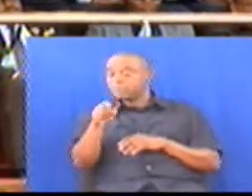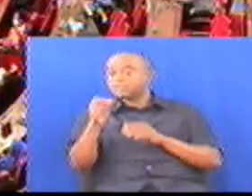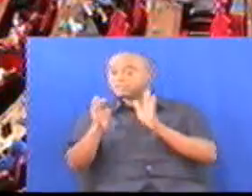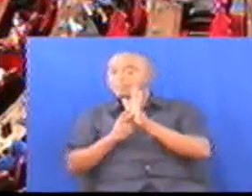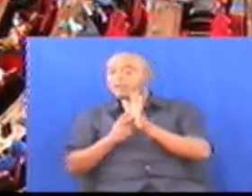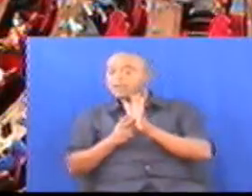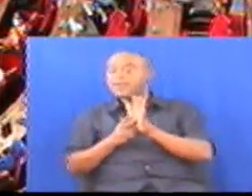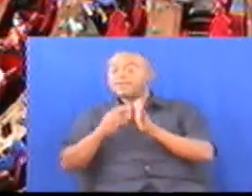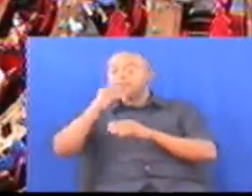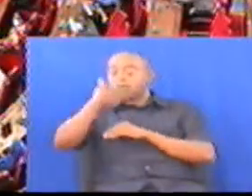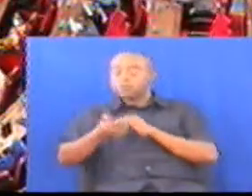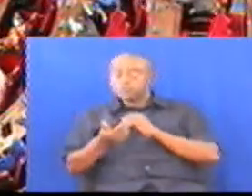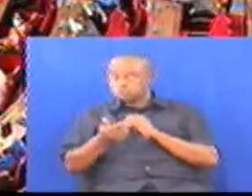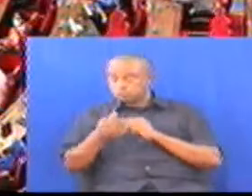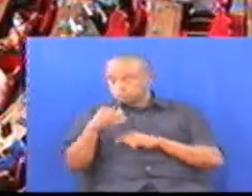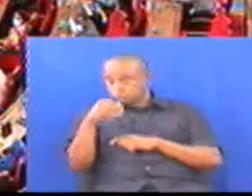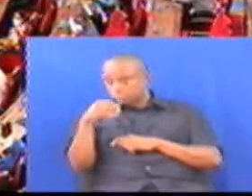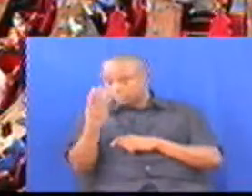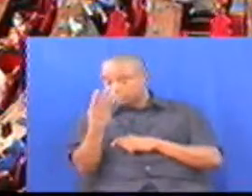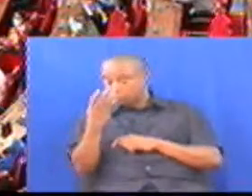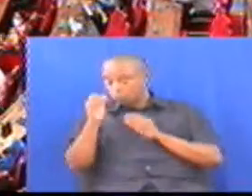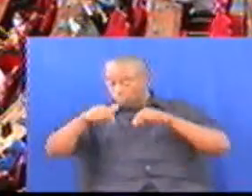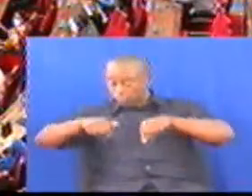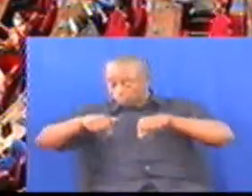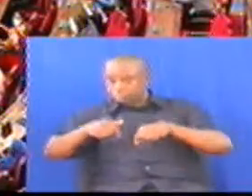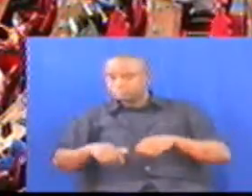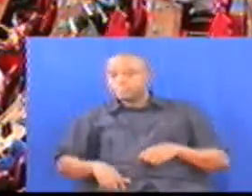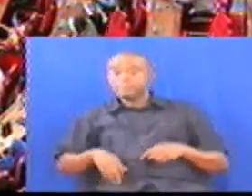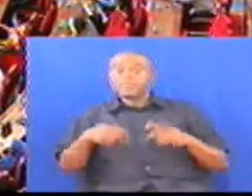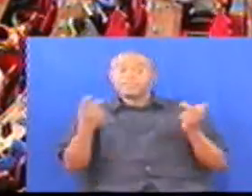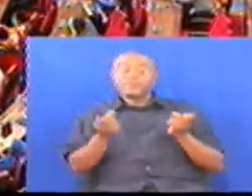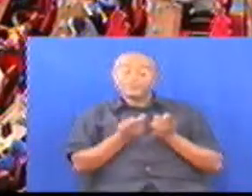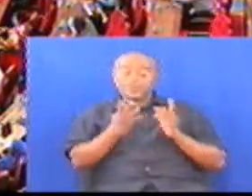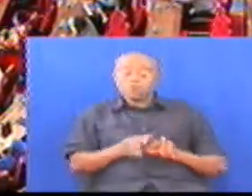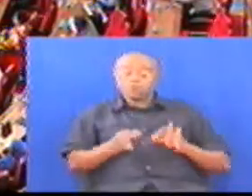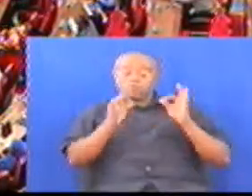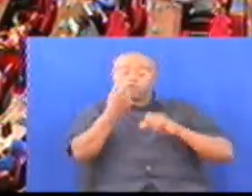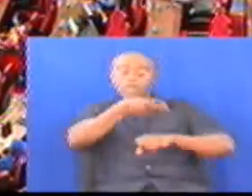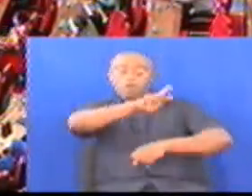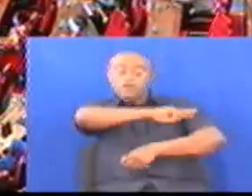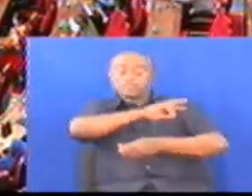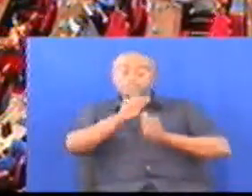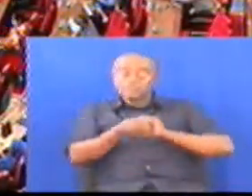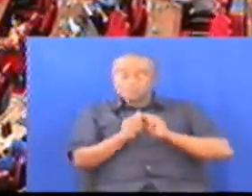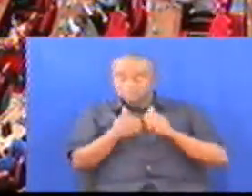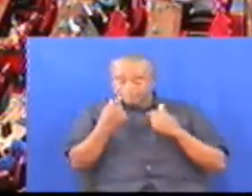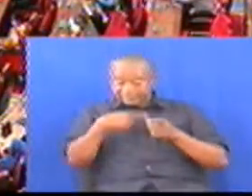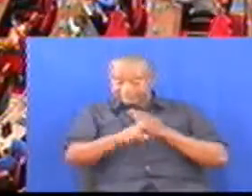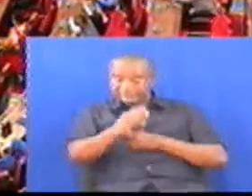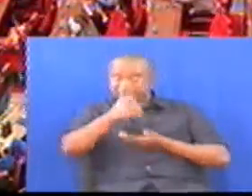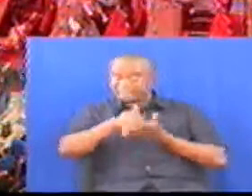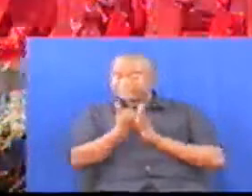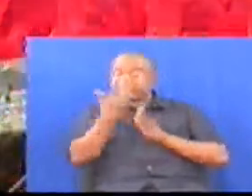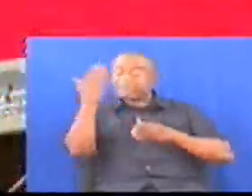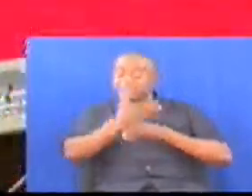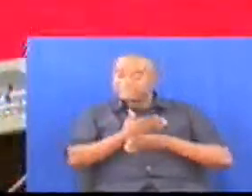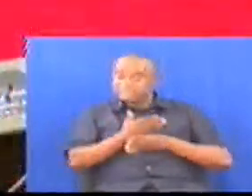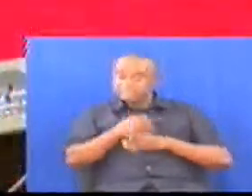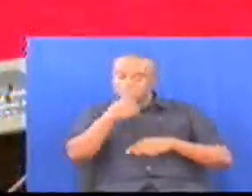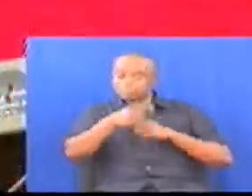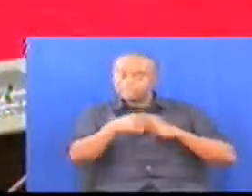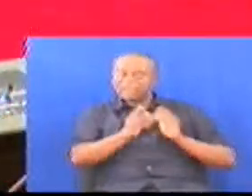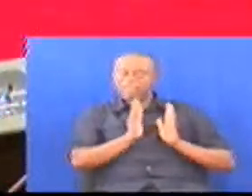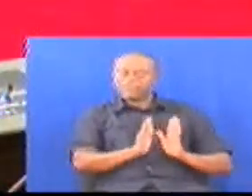32.7% mwezi Aprili 2020. Aidha, ubora wa rasilimali za sekta ya benki umebaki kama ulivyokuwa